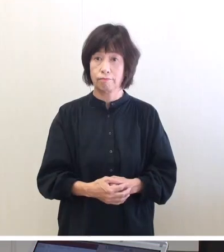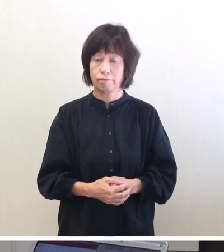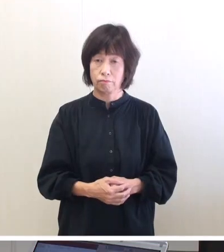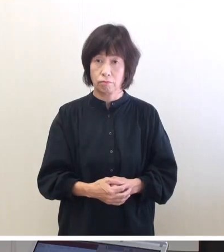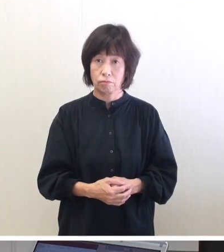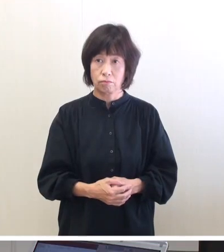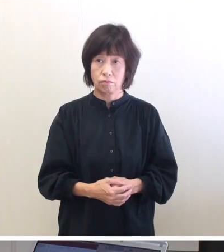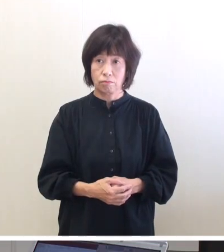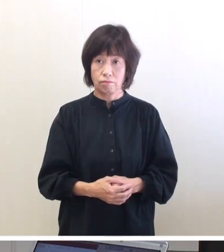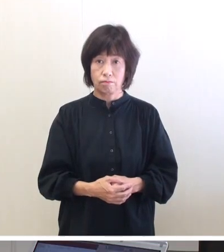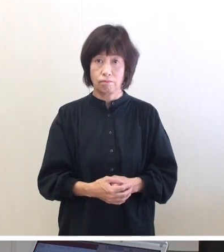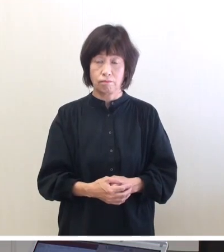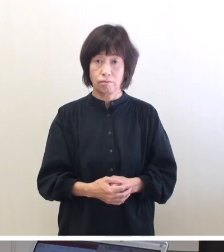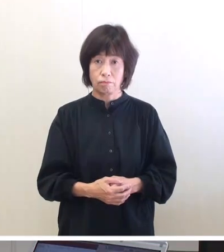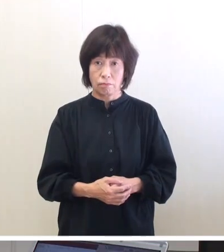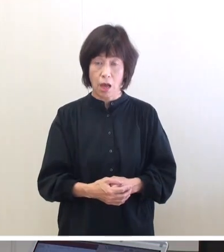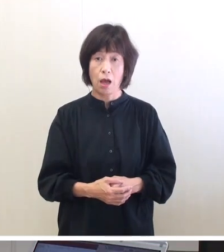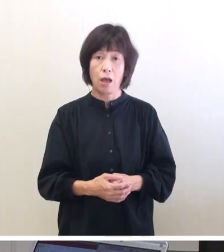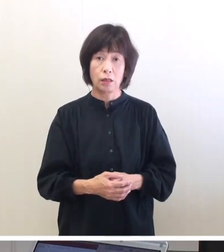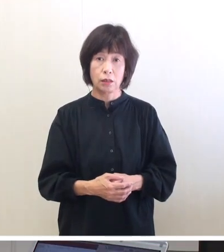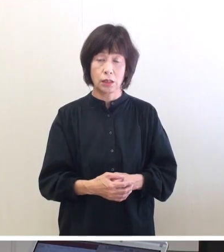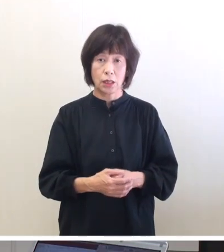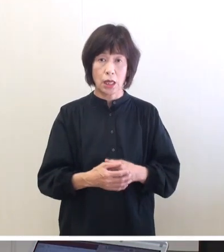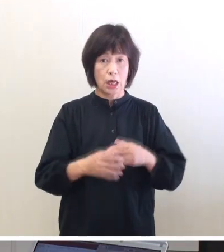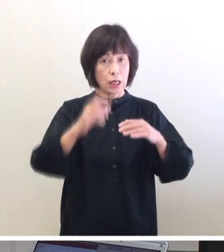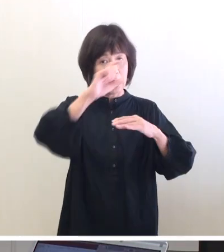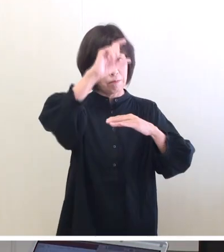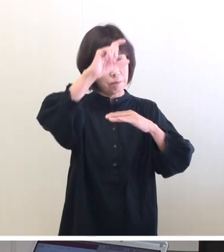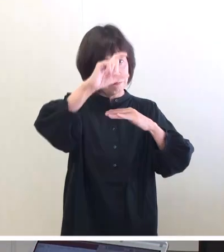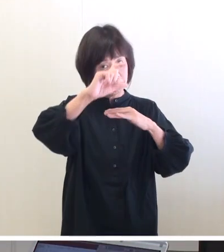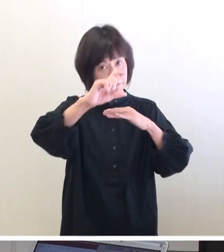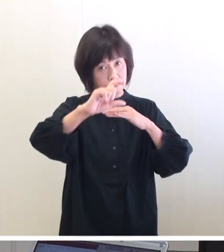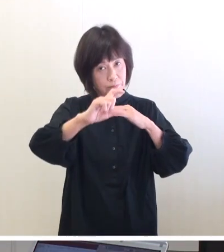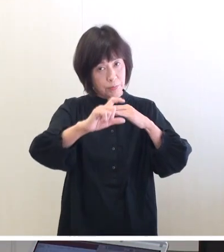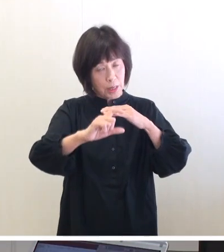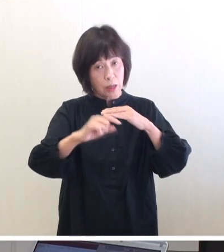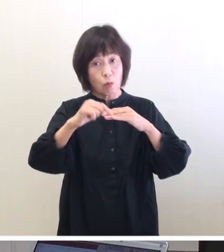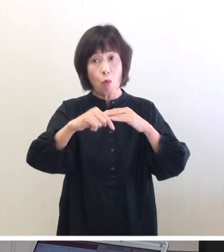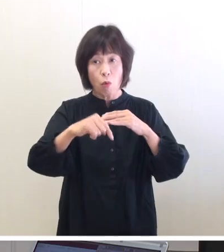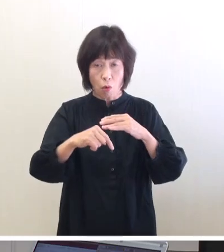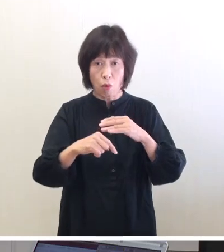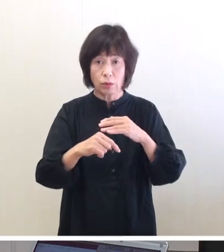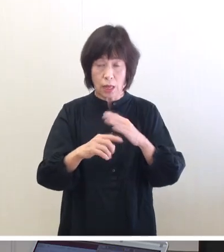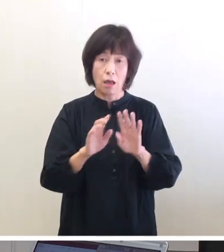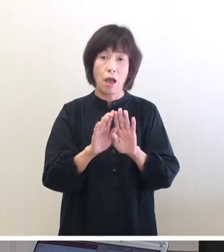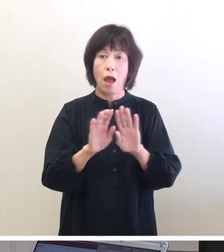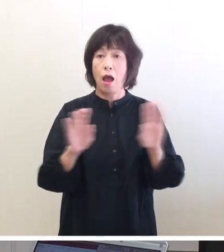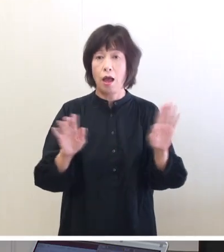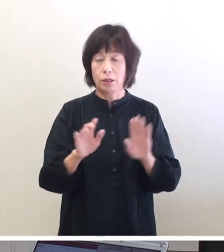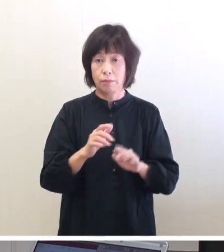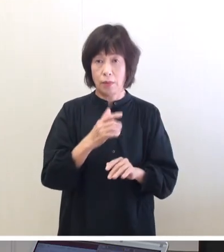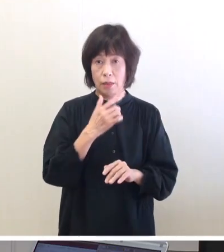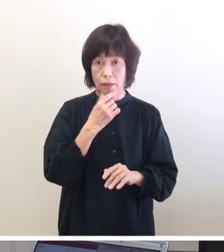もうこの頃の季節ではだいぶ暗くなってきているのではないかと思いますので、